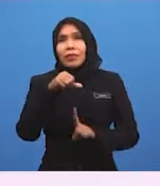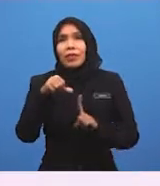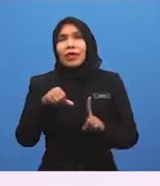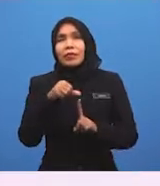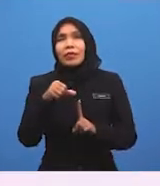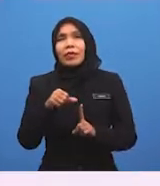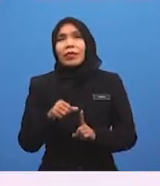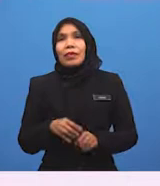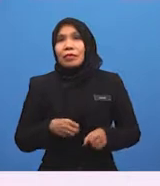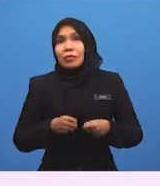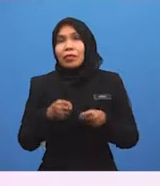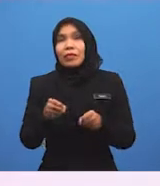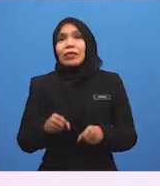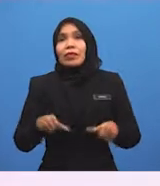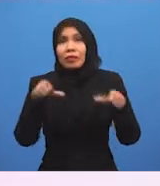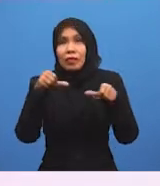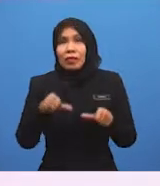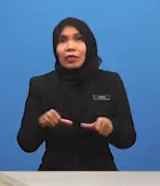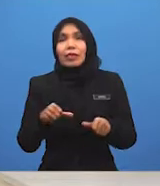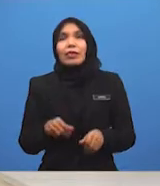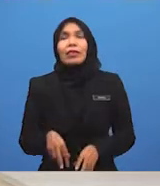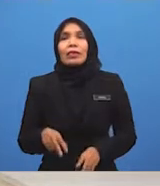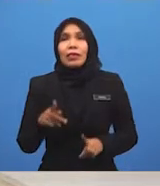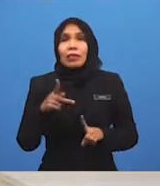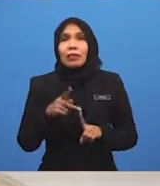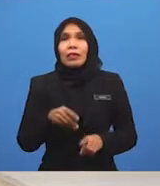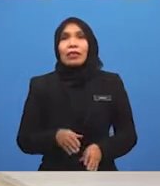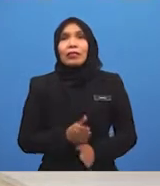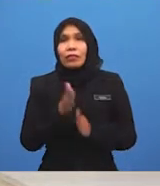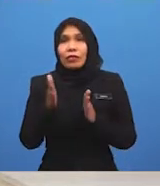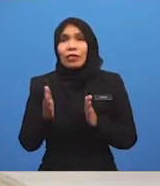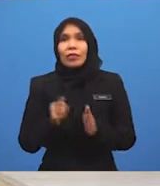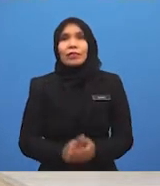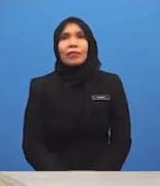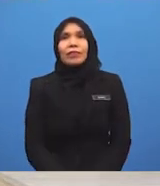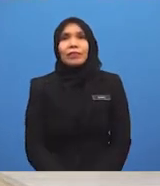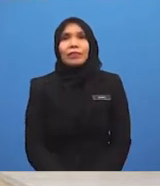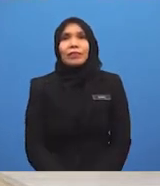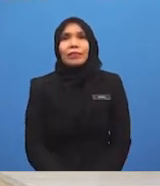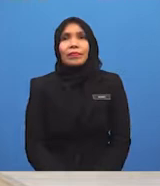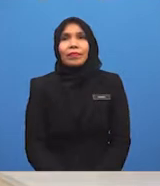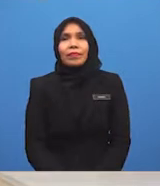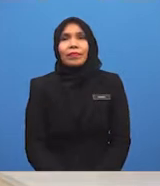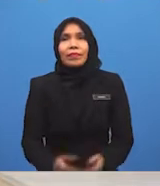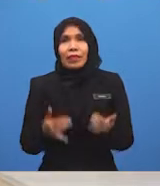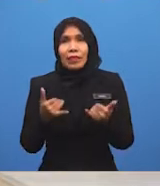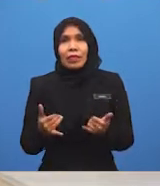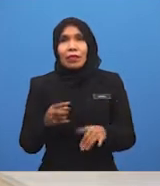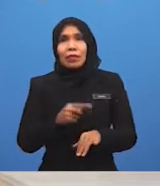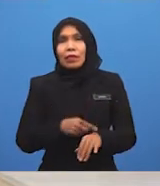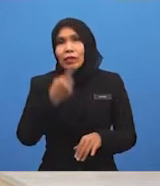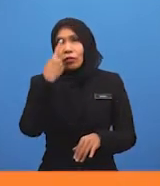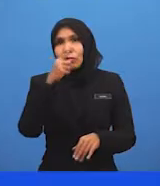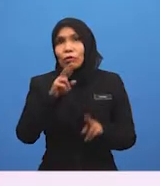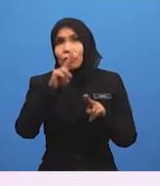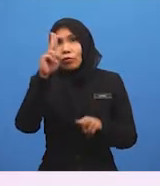jiran. Betul tak, murid-murid? Sekarang, masa untuk menguji pemahaman tentang pembelajaran